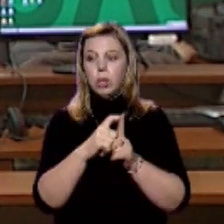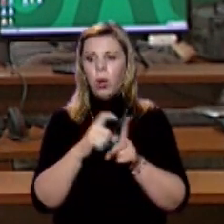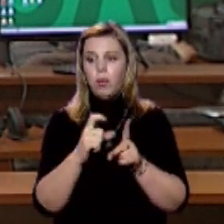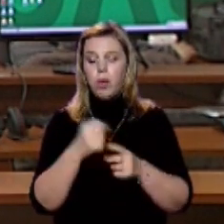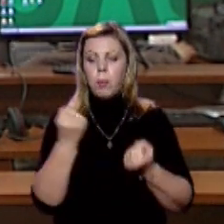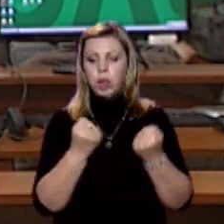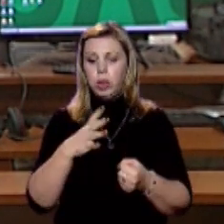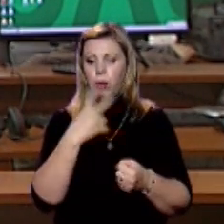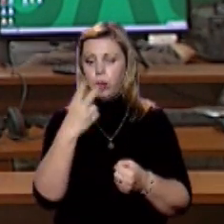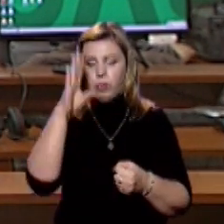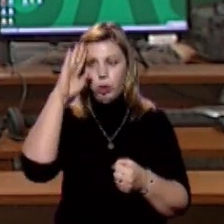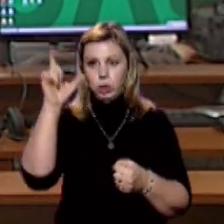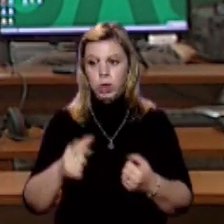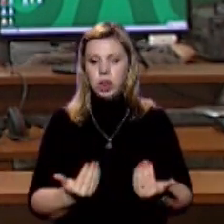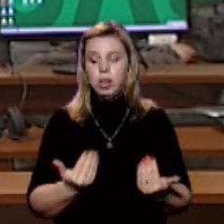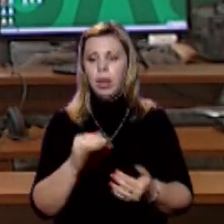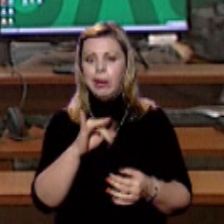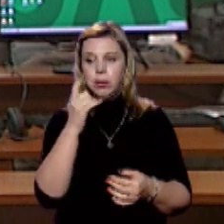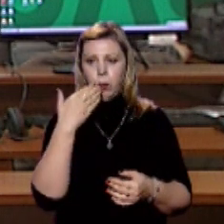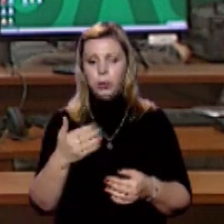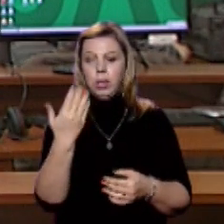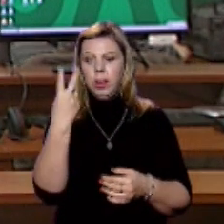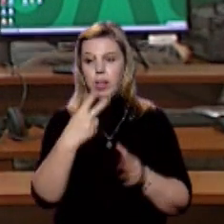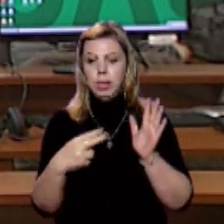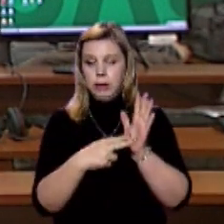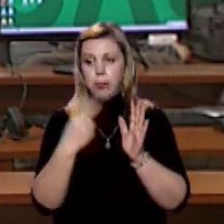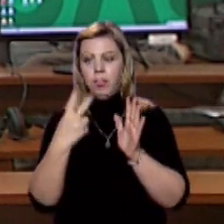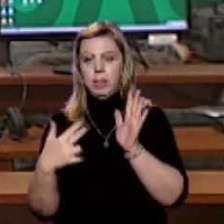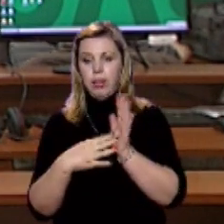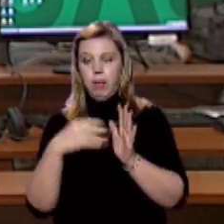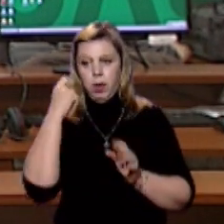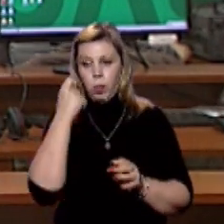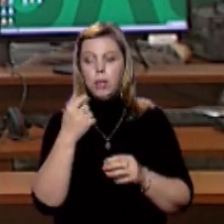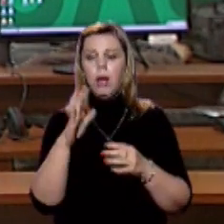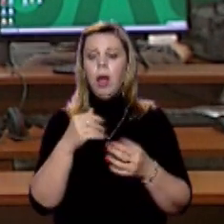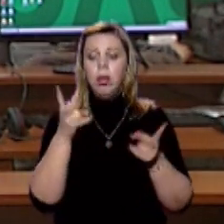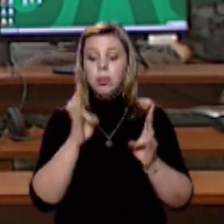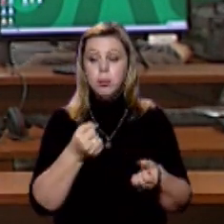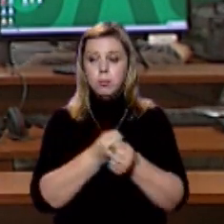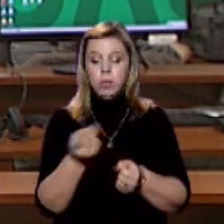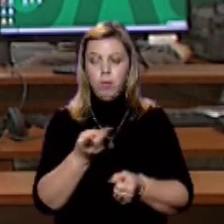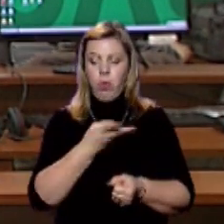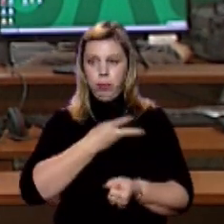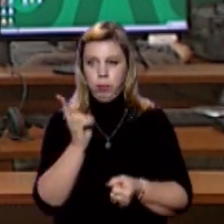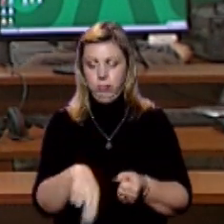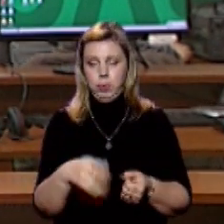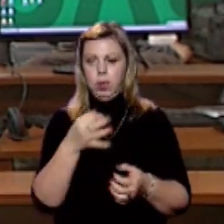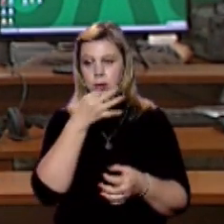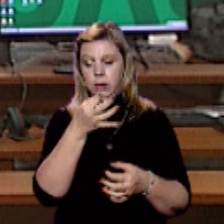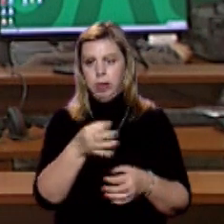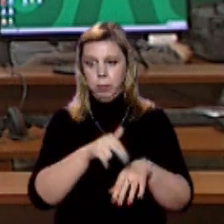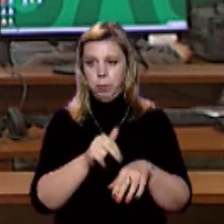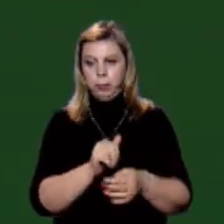словами, у машині були двоє чоловіків, жителі Хуста, їм 27 і 29 років. Внаслідок аварії обоє загинули, каже Наталія